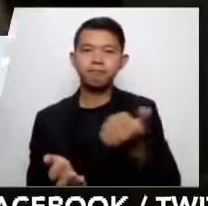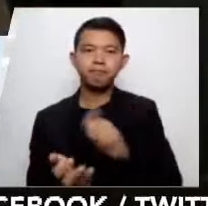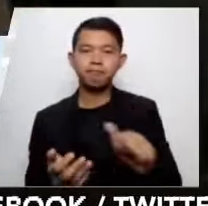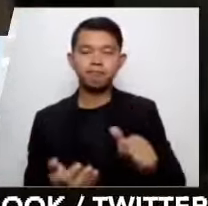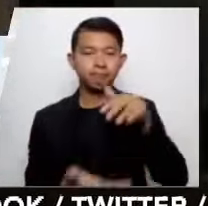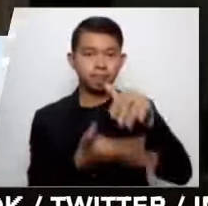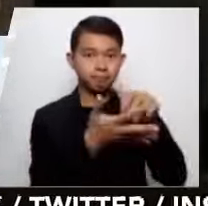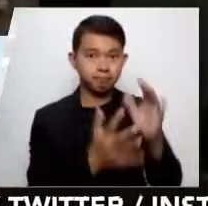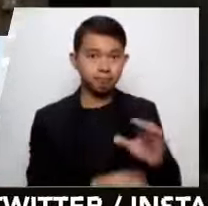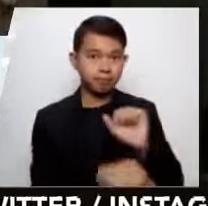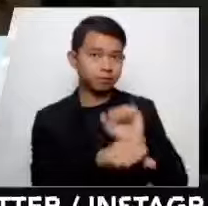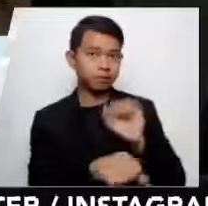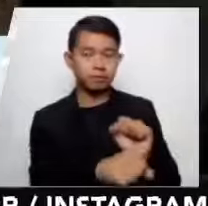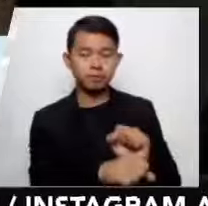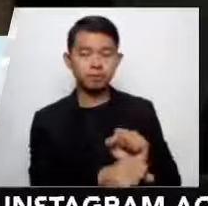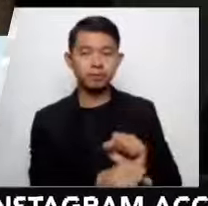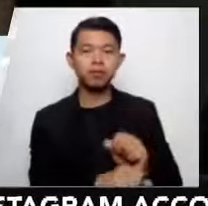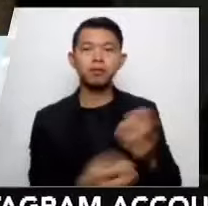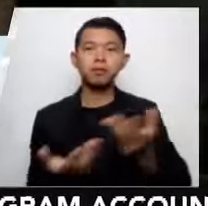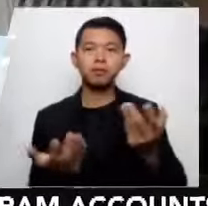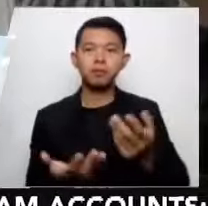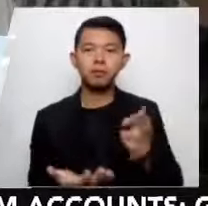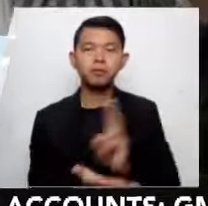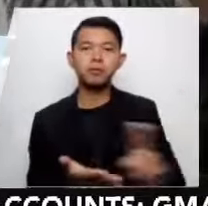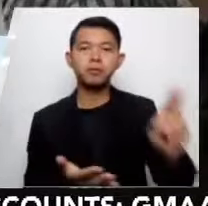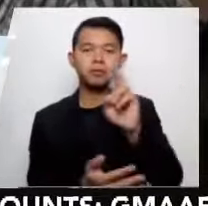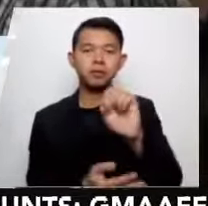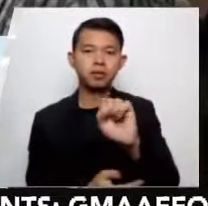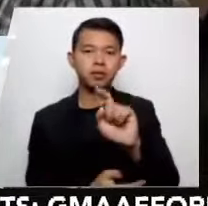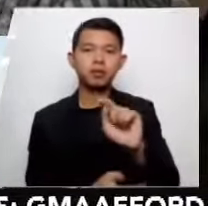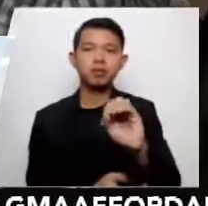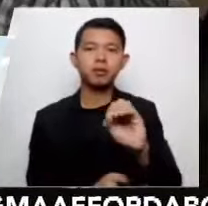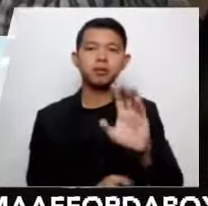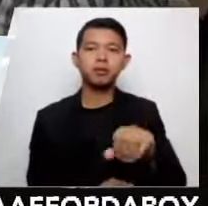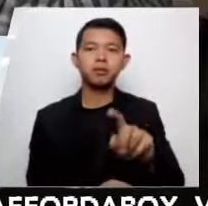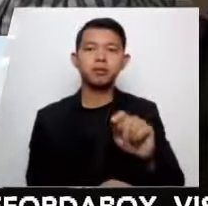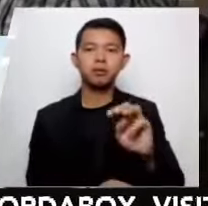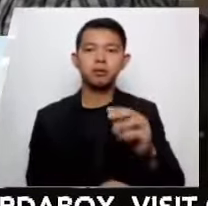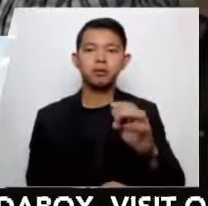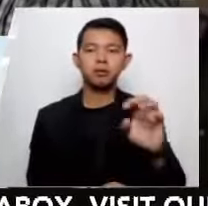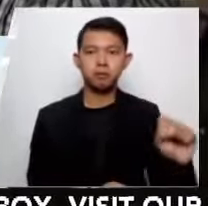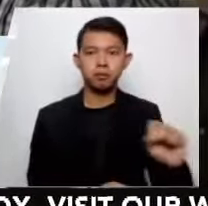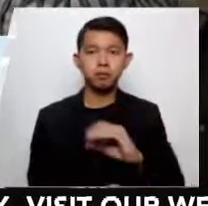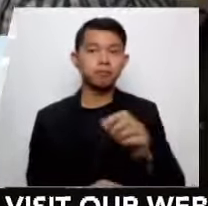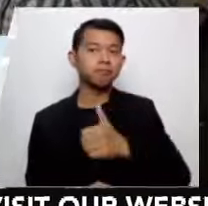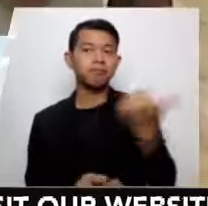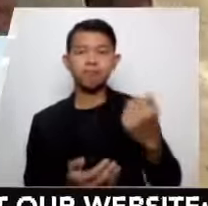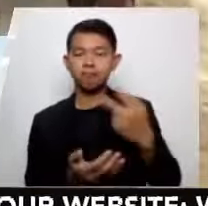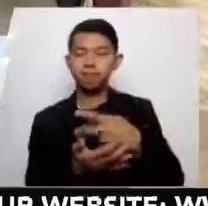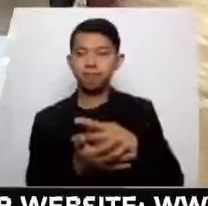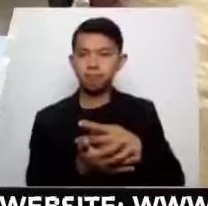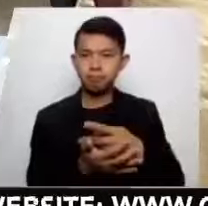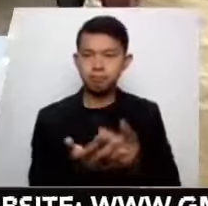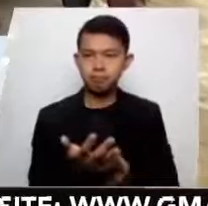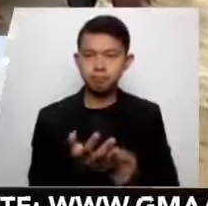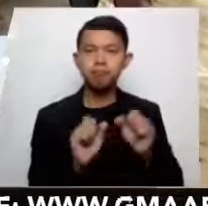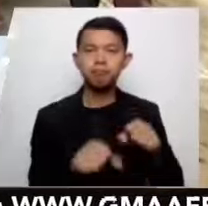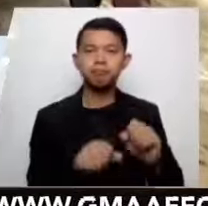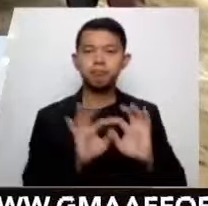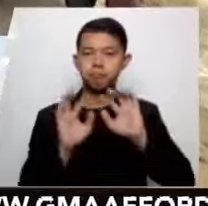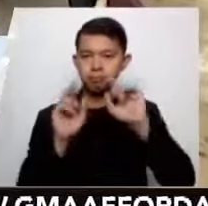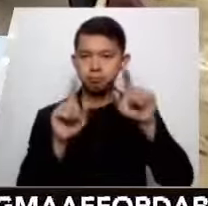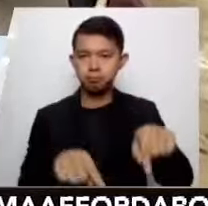nagtatrabaho sa University of Santo Tomas, kundi pati yung mga taga-ibang lugar. Sa speech nga nitong siya, COMELEC